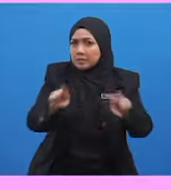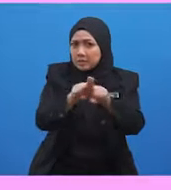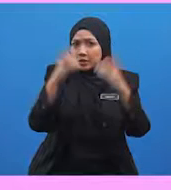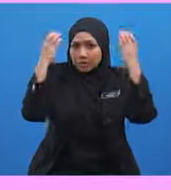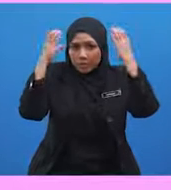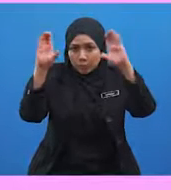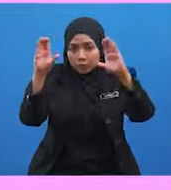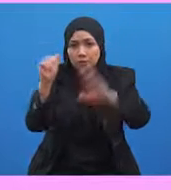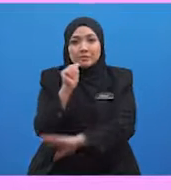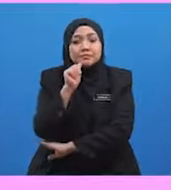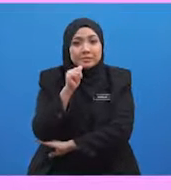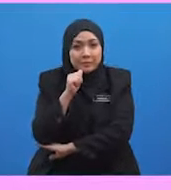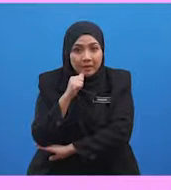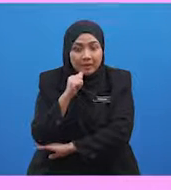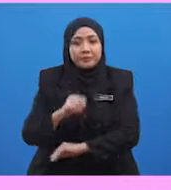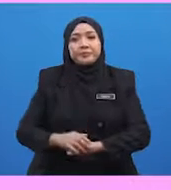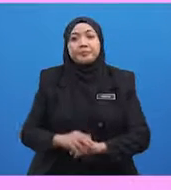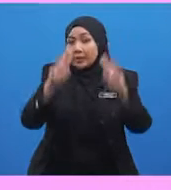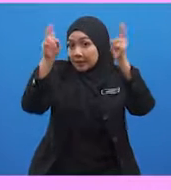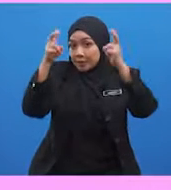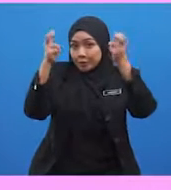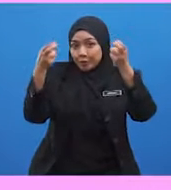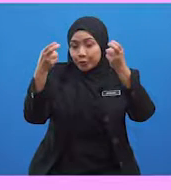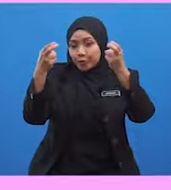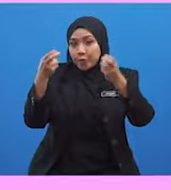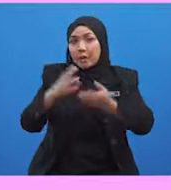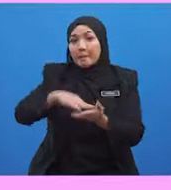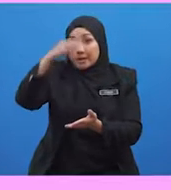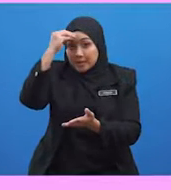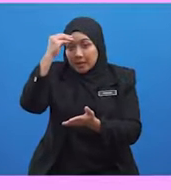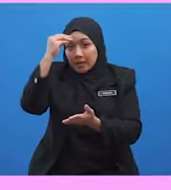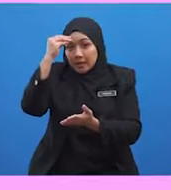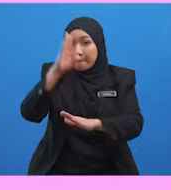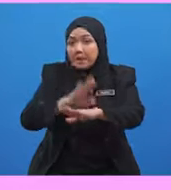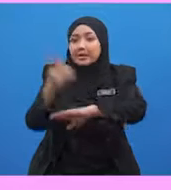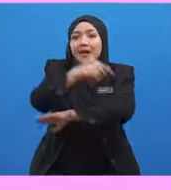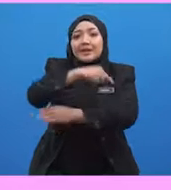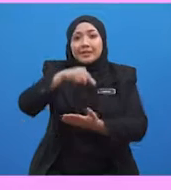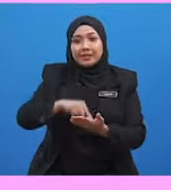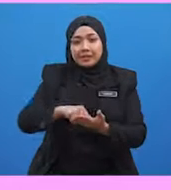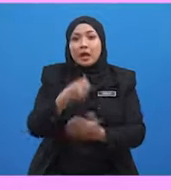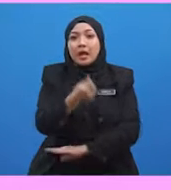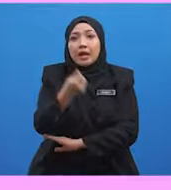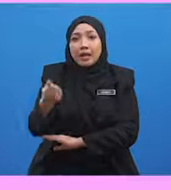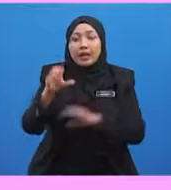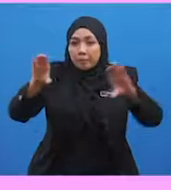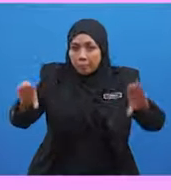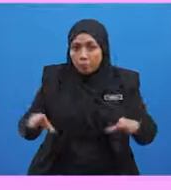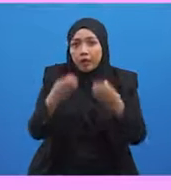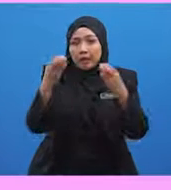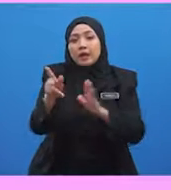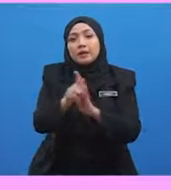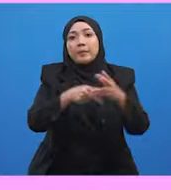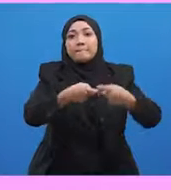Asnorita. Tajuk pembelajaran kita pada hari ini ialah alat membuat keputusan.